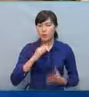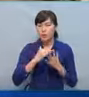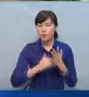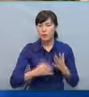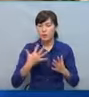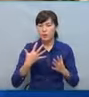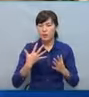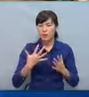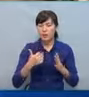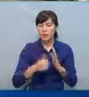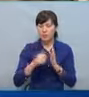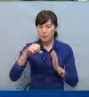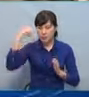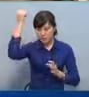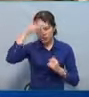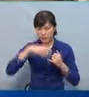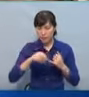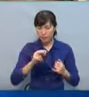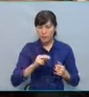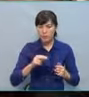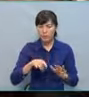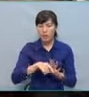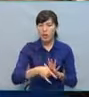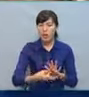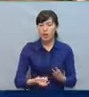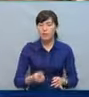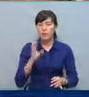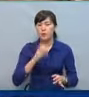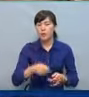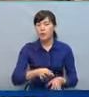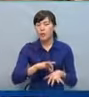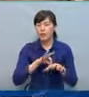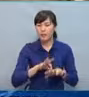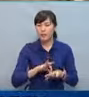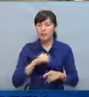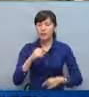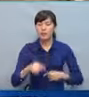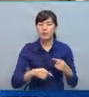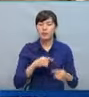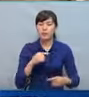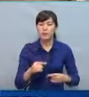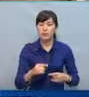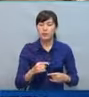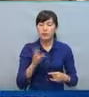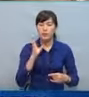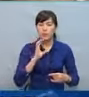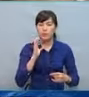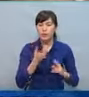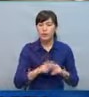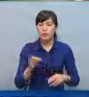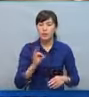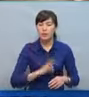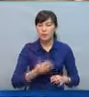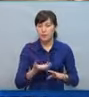жыл болды, бәрі жерден ысқылғыштың арқ басқа бәйтіп, ағыротын үйін айналасын, кейлі болмаса жаңағы шетін суды соған қолданып, сонда